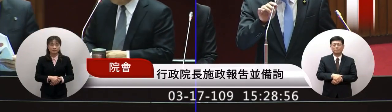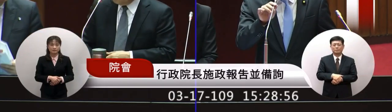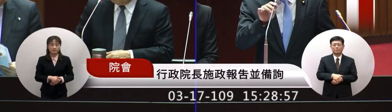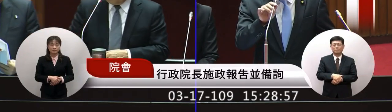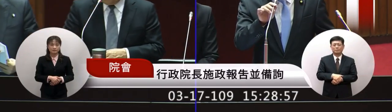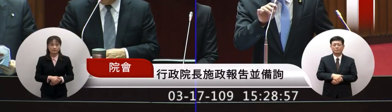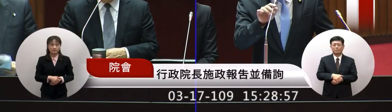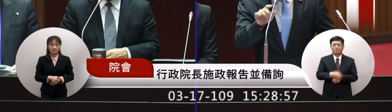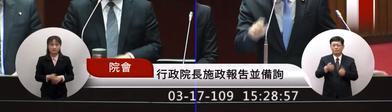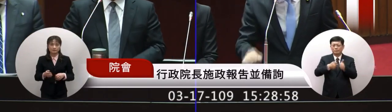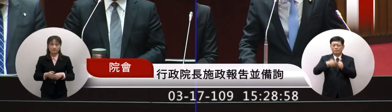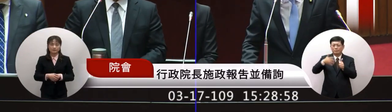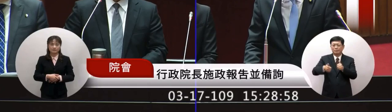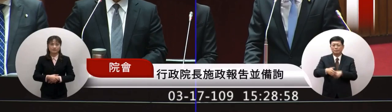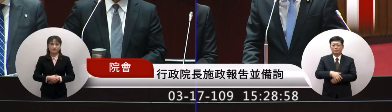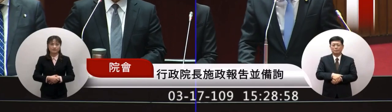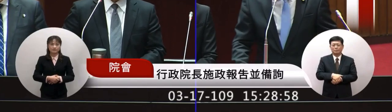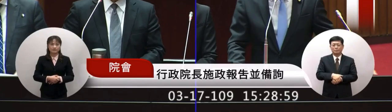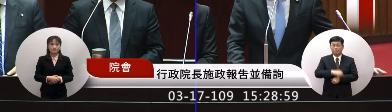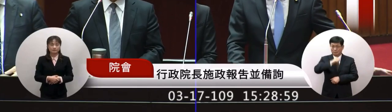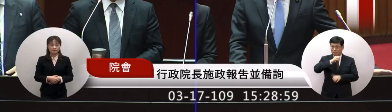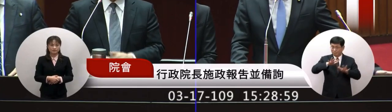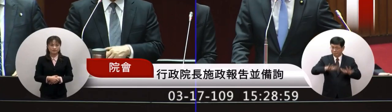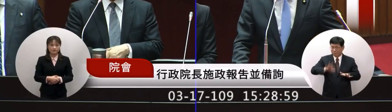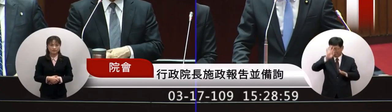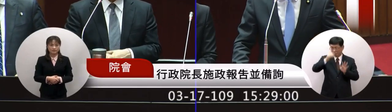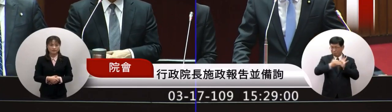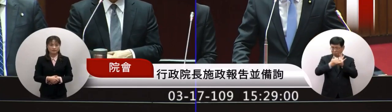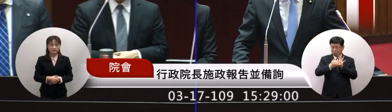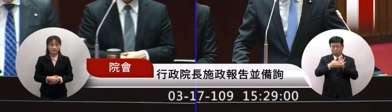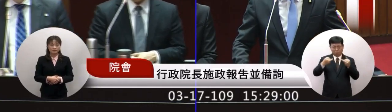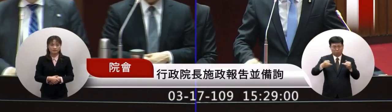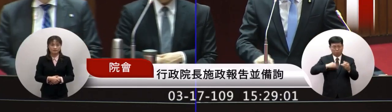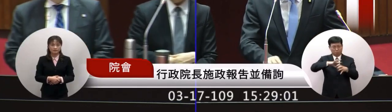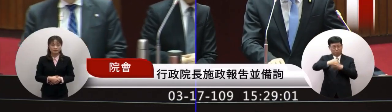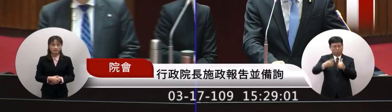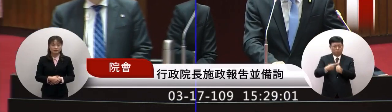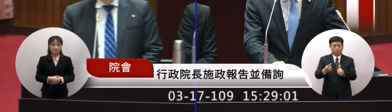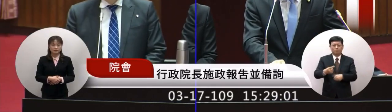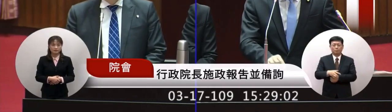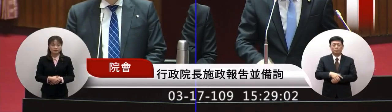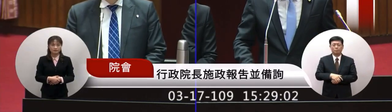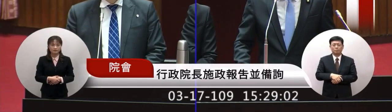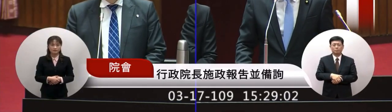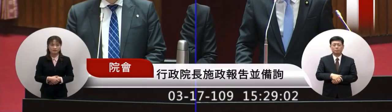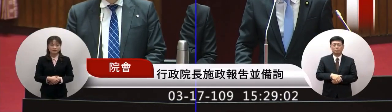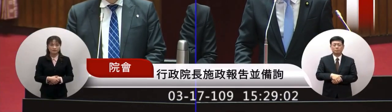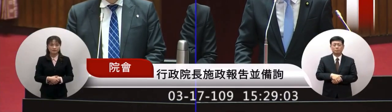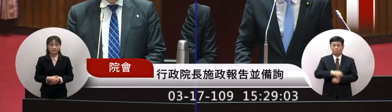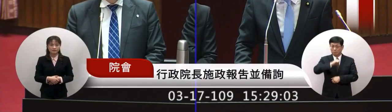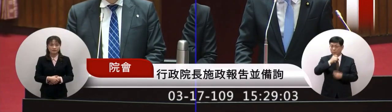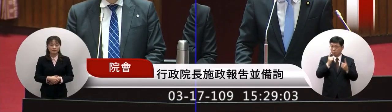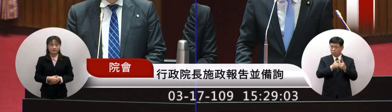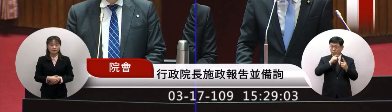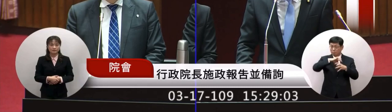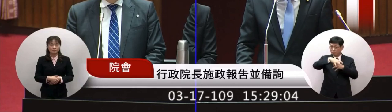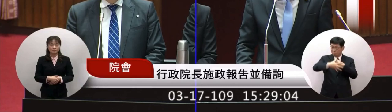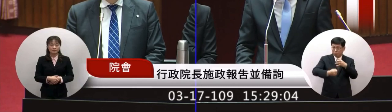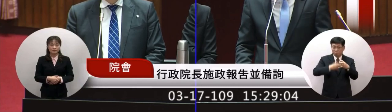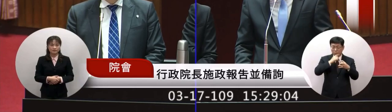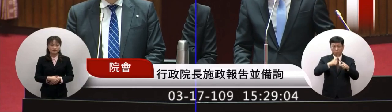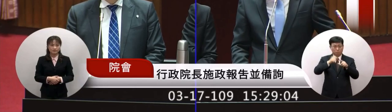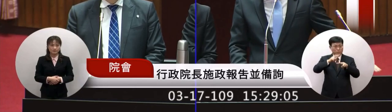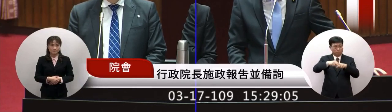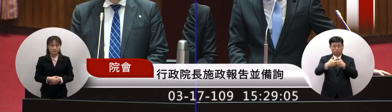喂，哎，次长，台湾这一次防疫的成绩全球第一名，台湾对于全球的公